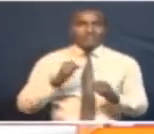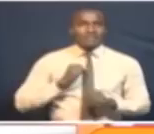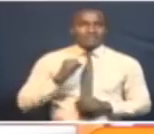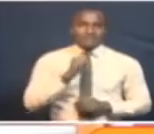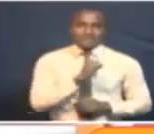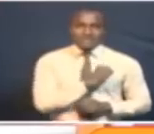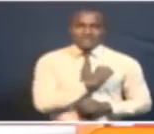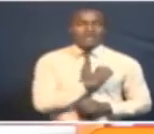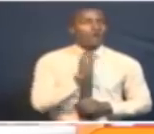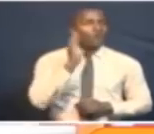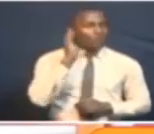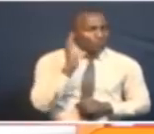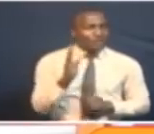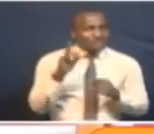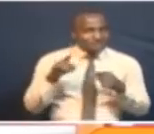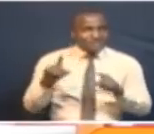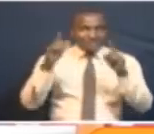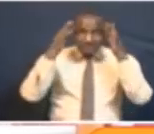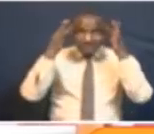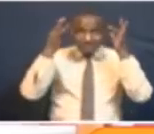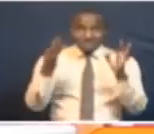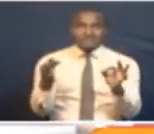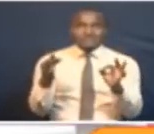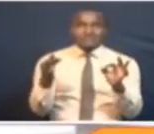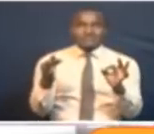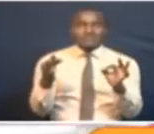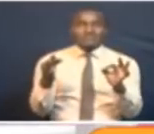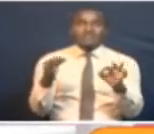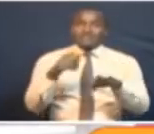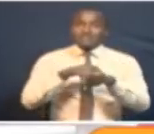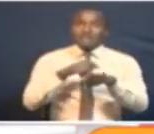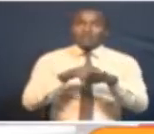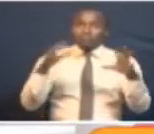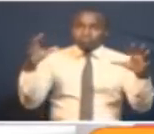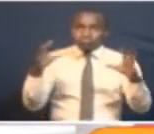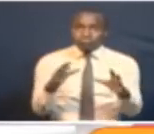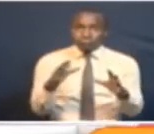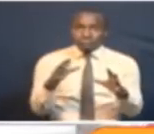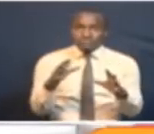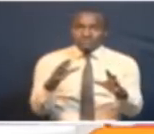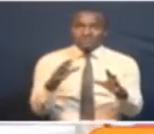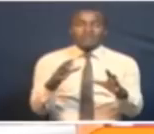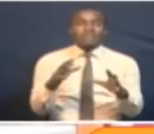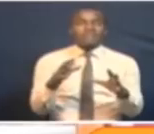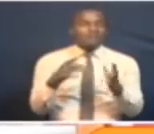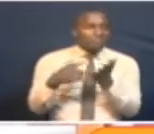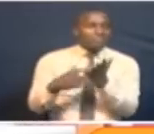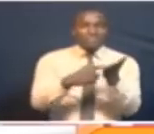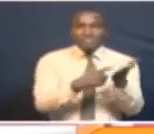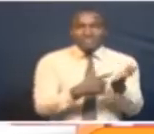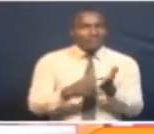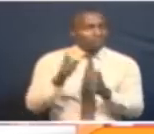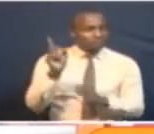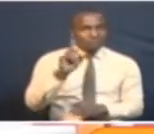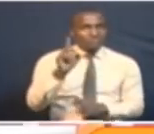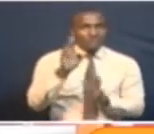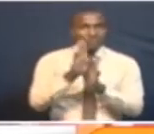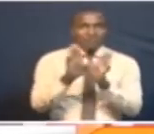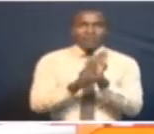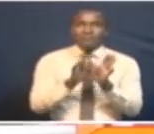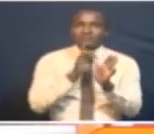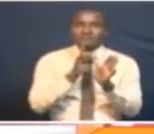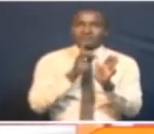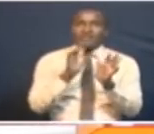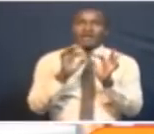wakati ataona inafaa. Lakini akiitisha, sisikuwe ni kwamba kuna maswali mingi, kwa sababu Biblia inasema familia